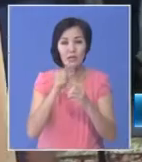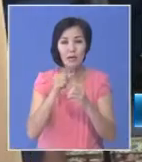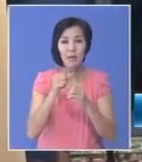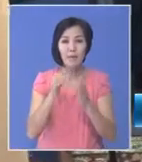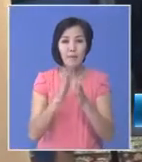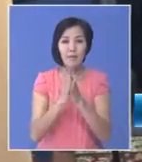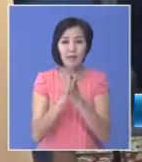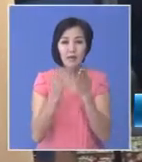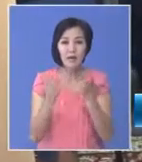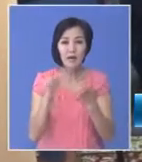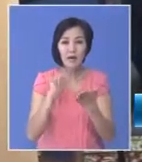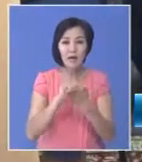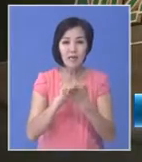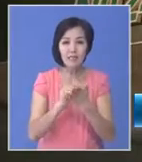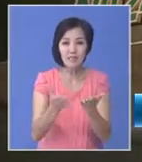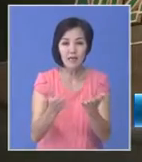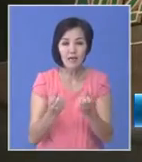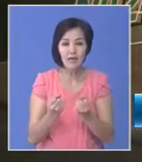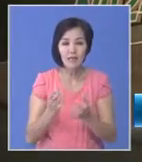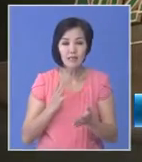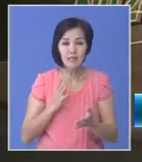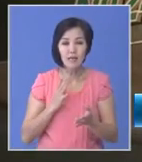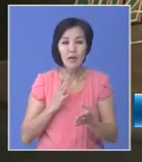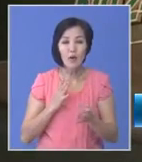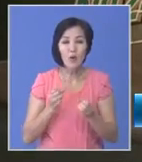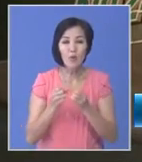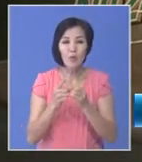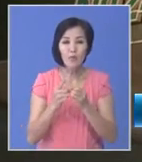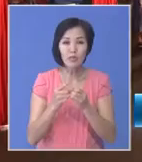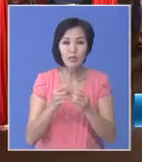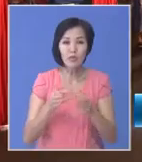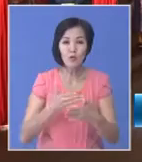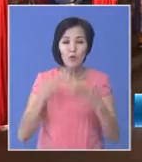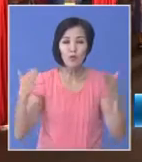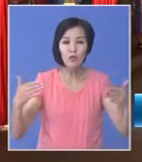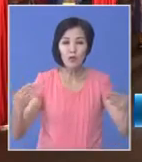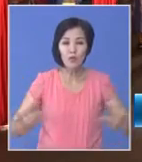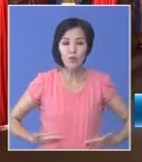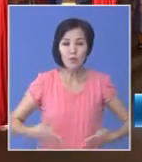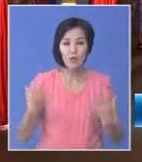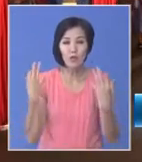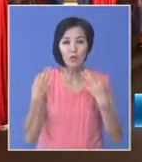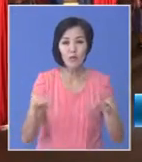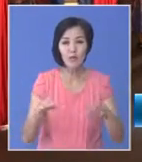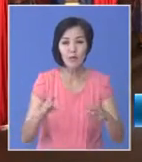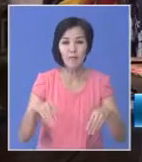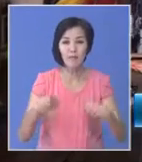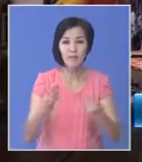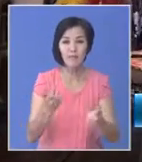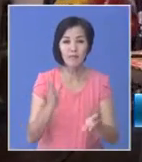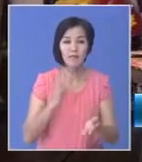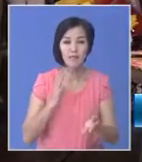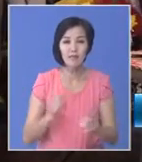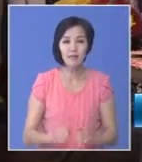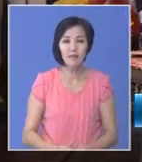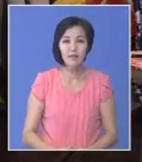қағаз аттестат болып қолдарына табысталды. Оларға осылайша үлкен өмірге жолдама берілді. Мұхит Тоқтасын, Айдос Қалиев,